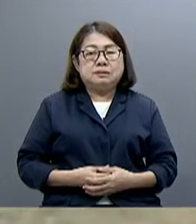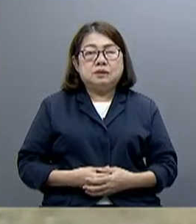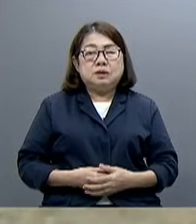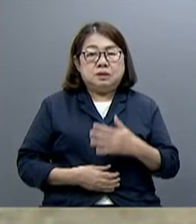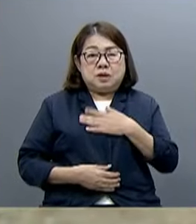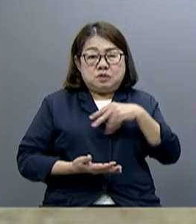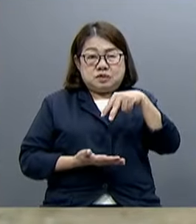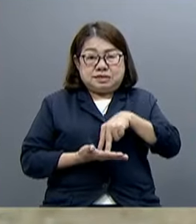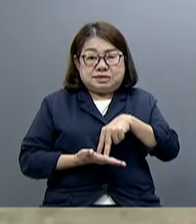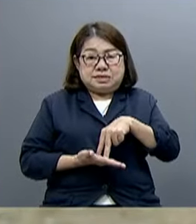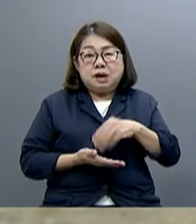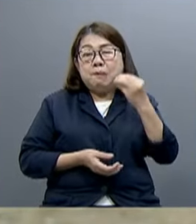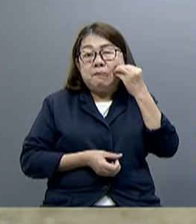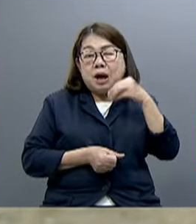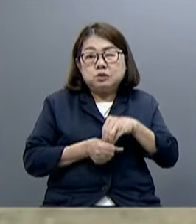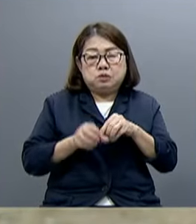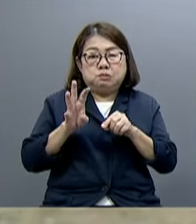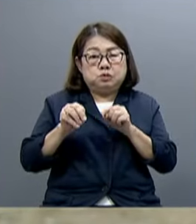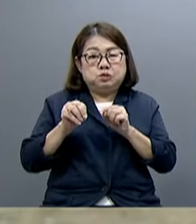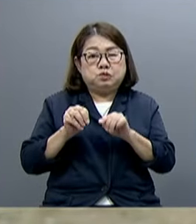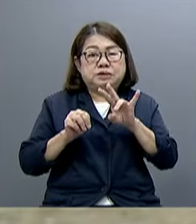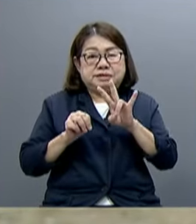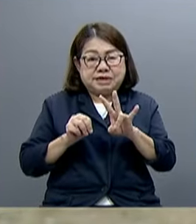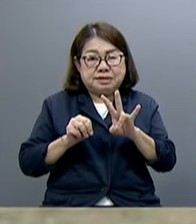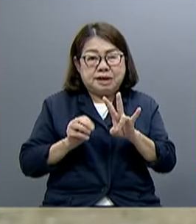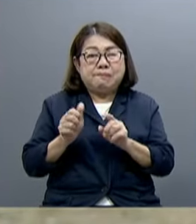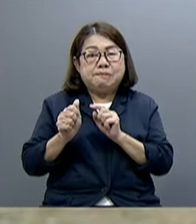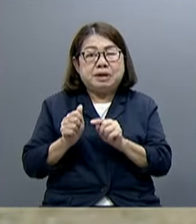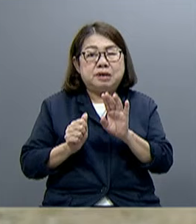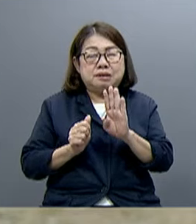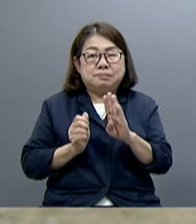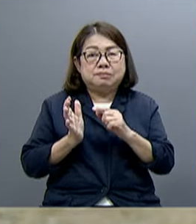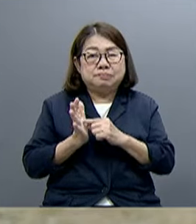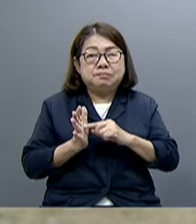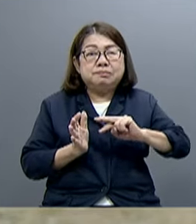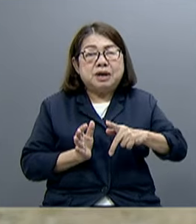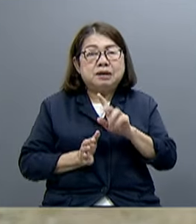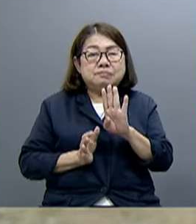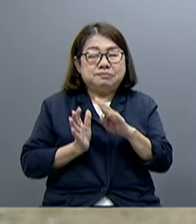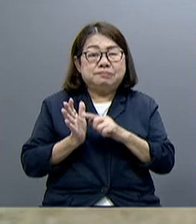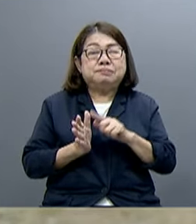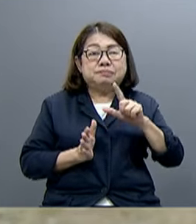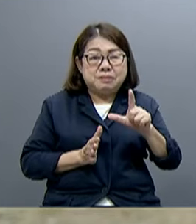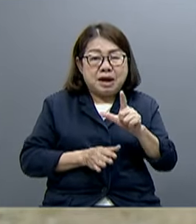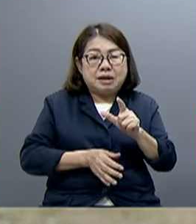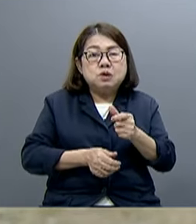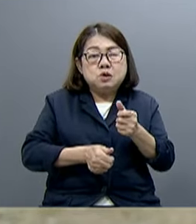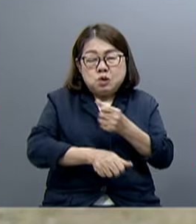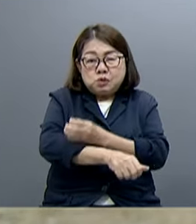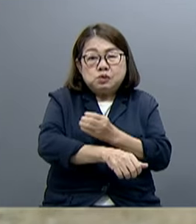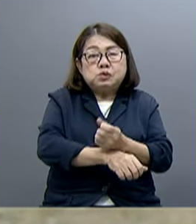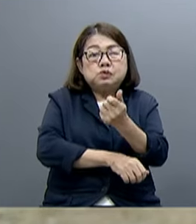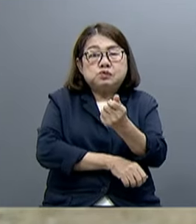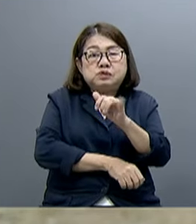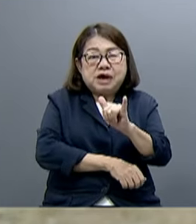จุดนี้คือชุมชนหมู่7ตำบลวัดตะกูอำเภอบางบานจังหวัดพระนครศรีอยุธยาค่ะเชื่อมต่อกับแม่น้ำน้อยซึ่งเป็นคล